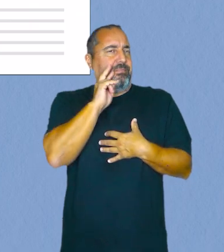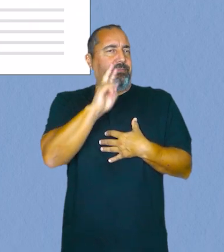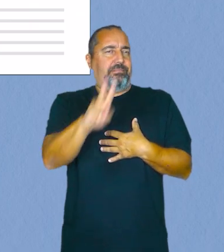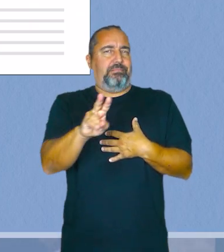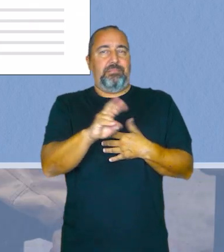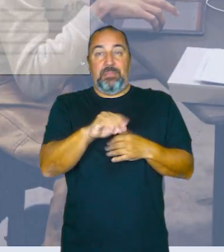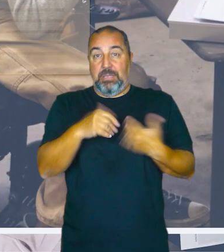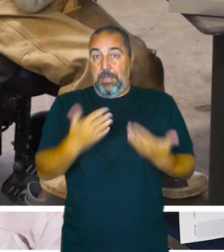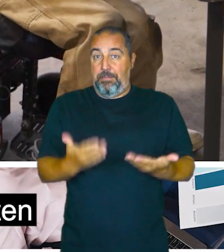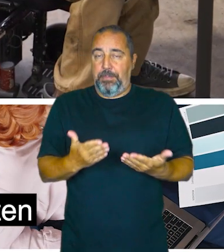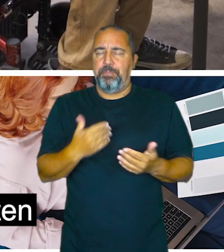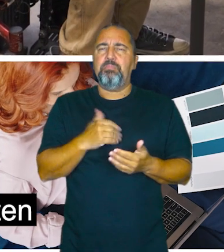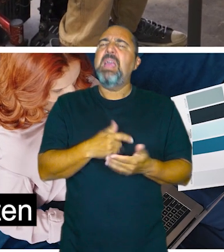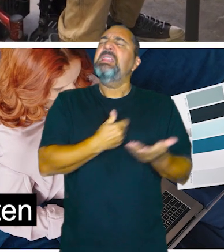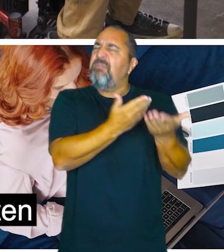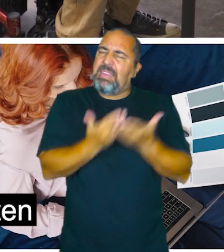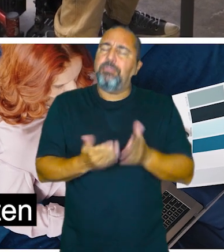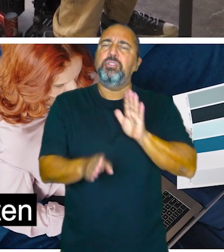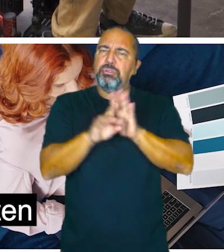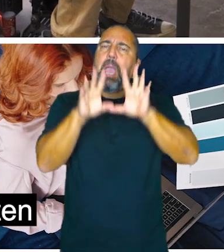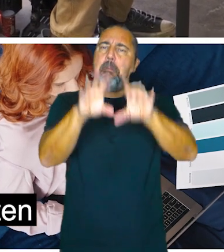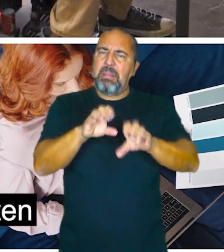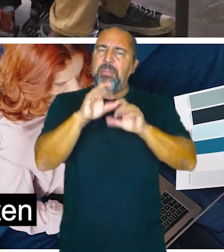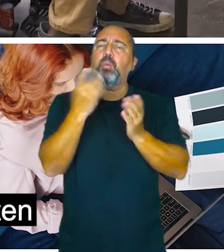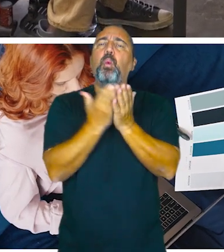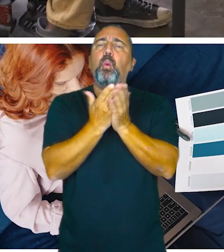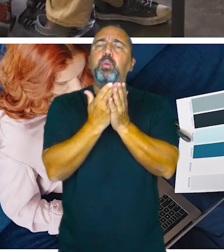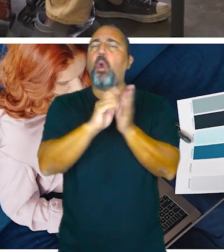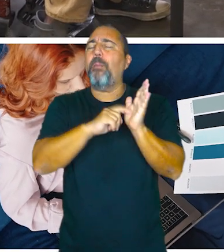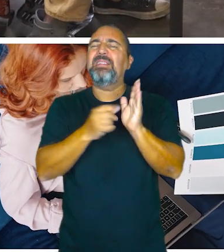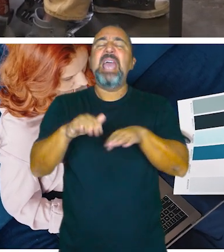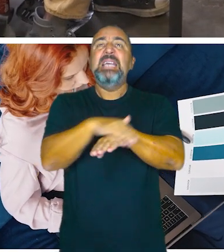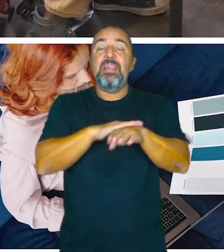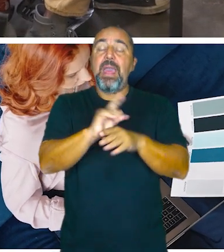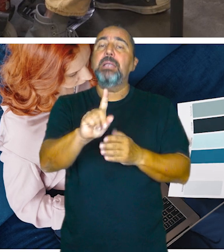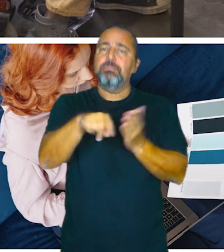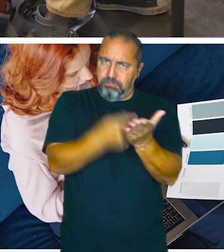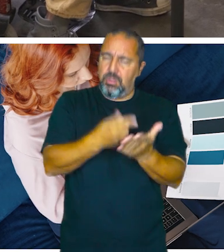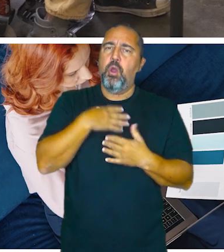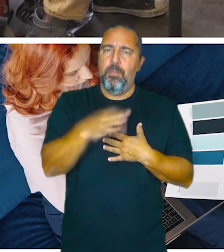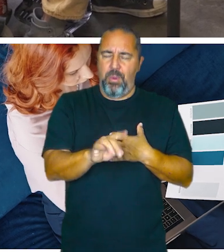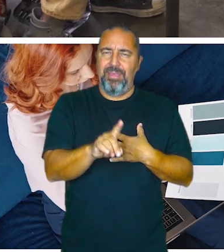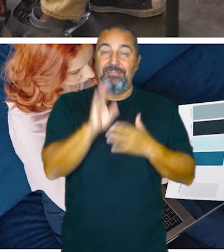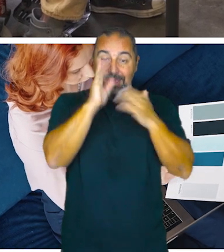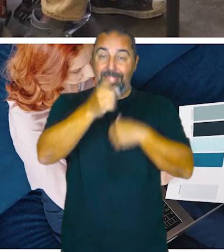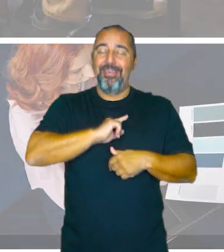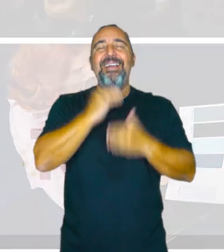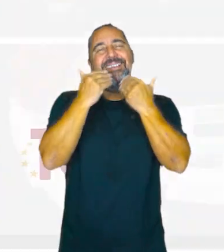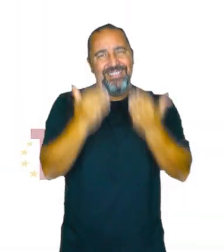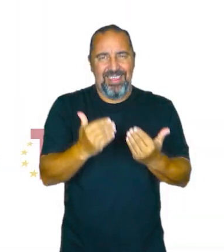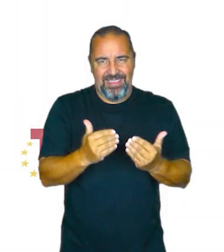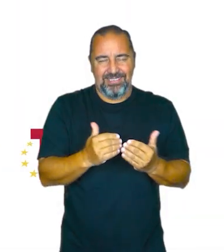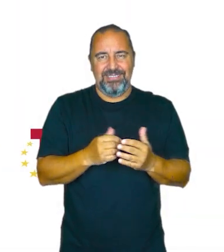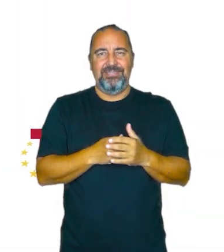batzuk inspiratzeko. Funtsezko ikastaroan izena emanez ikasten jarrai dezazun gonbidatzen zaitugu. Eskerrik asko,